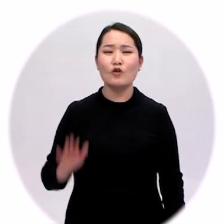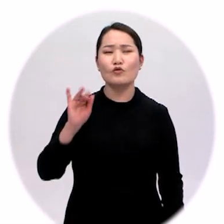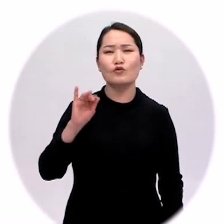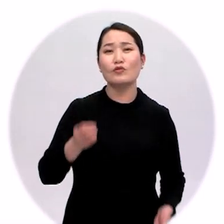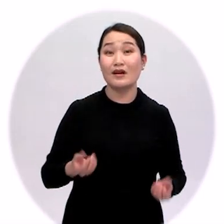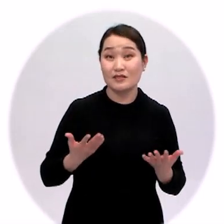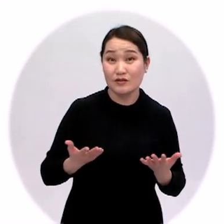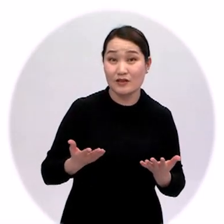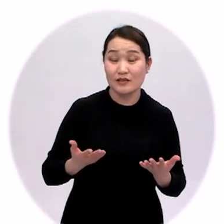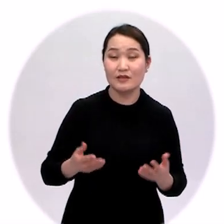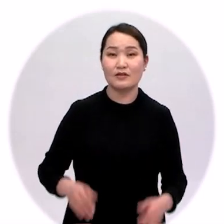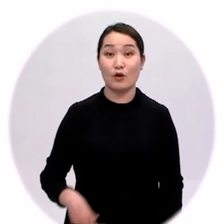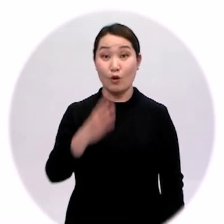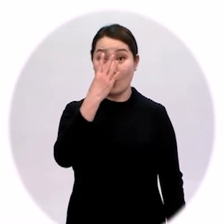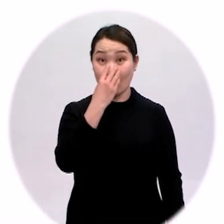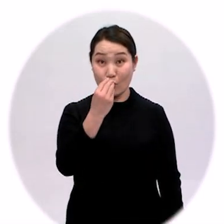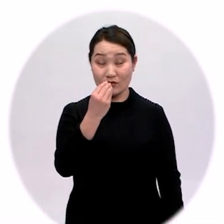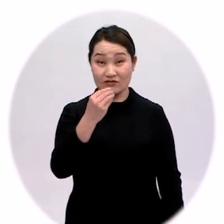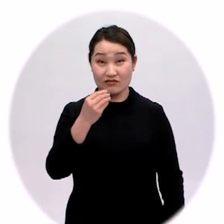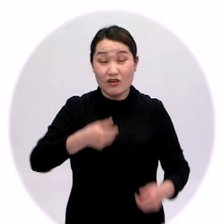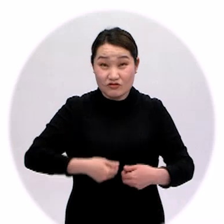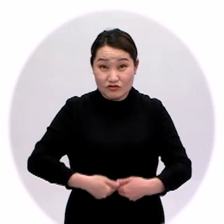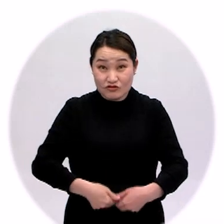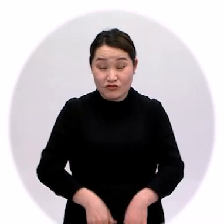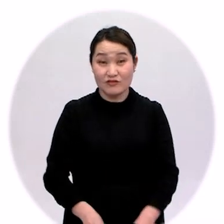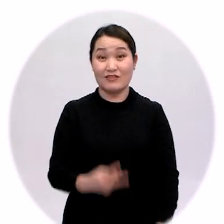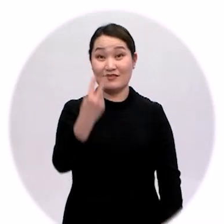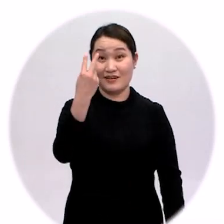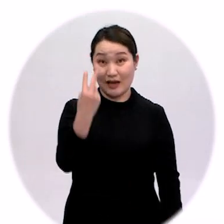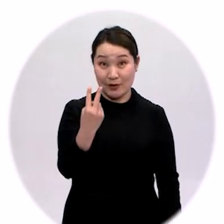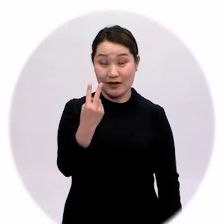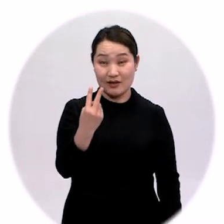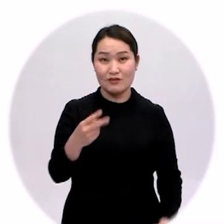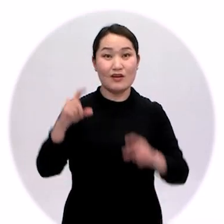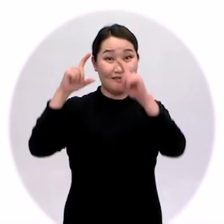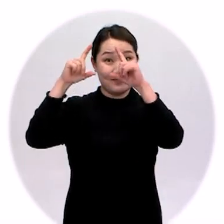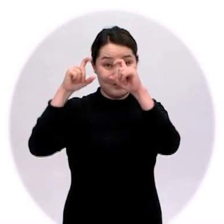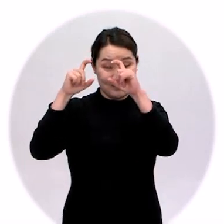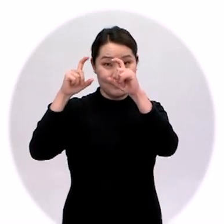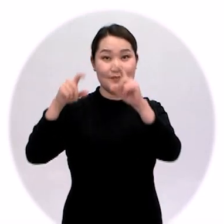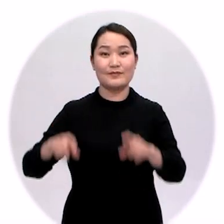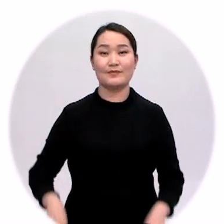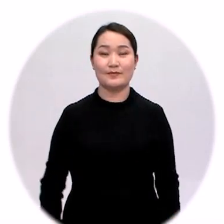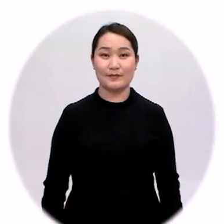хүүхдүүдээ? Үнэг хоёр бяцхан гаврынхаа зургийг авч